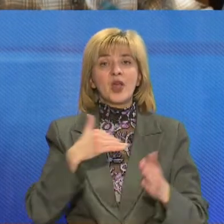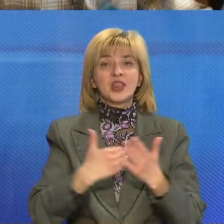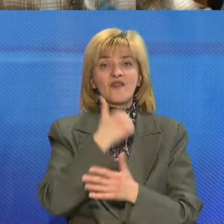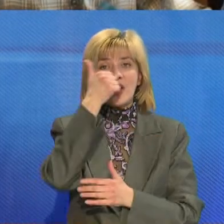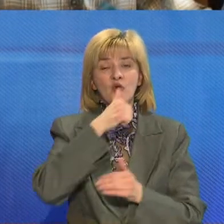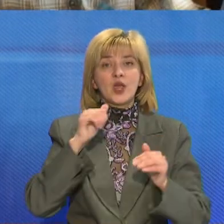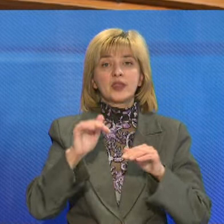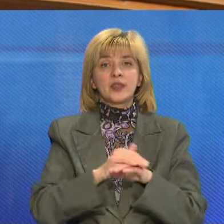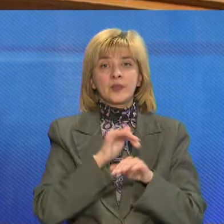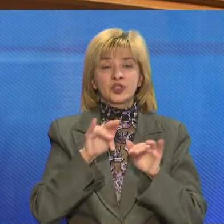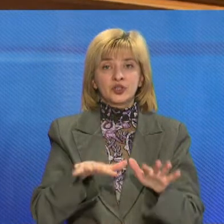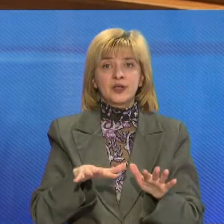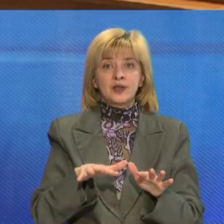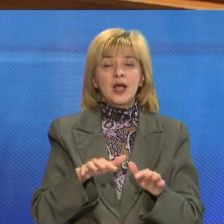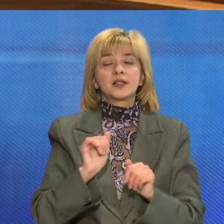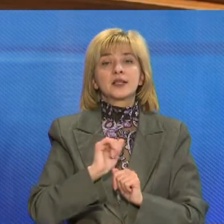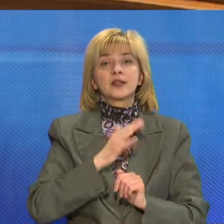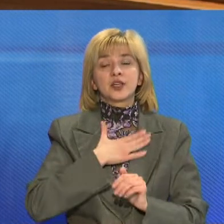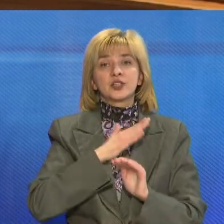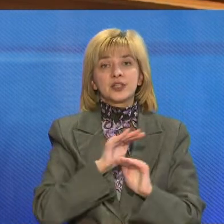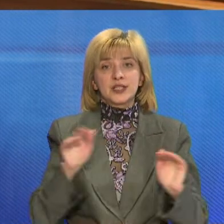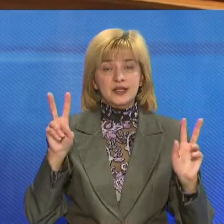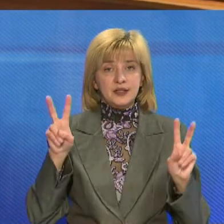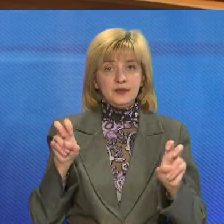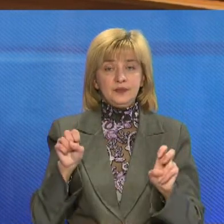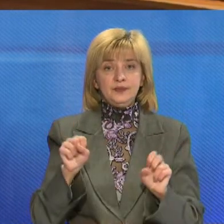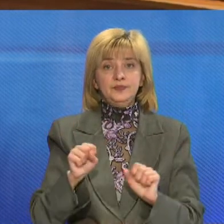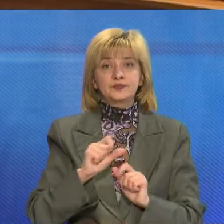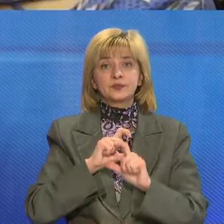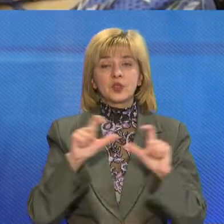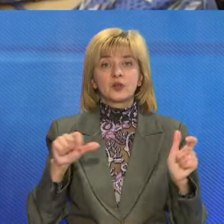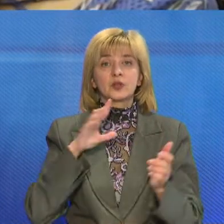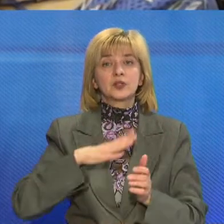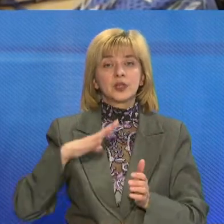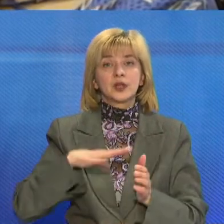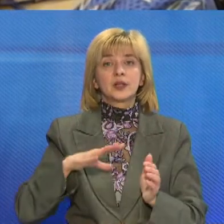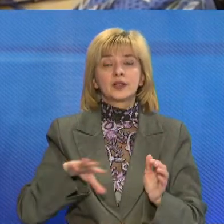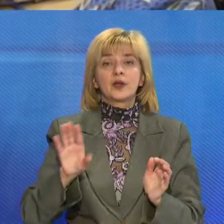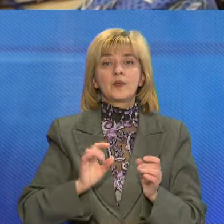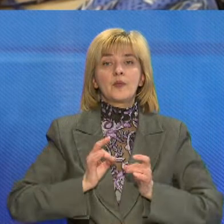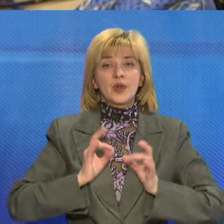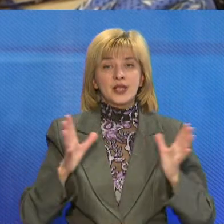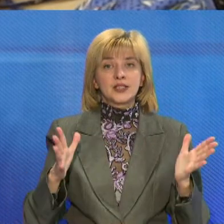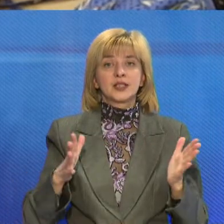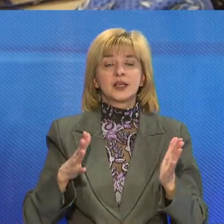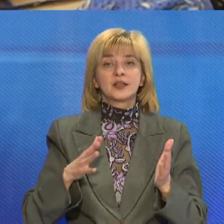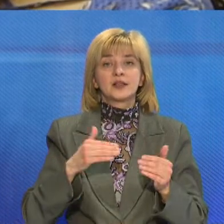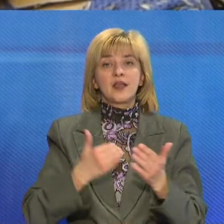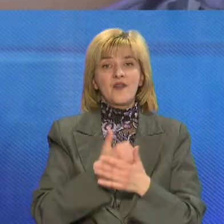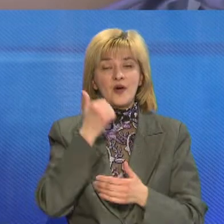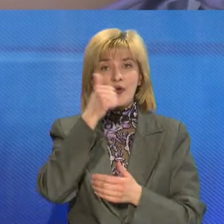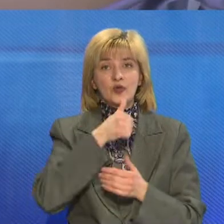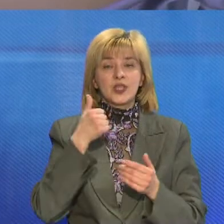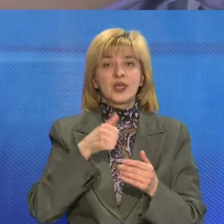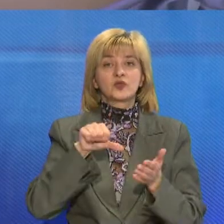новогодняя доброчинная акция «Наши дети». Школьников чакали ранішники и программу с уделом головных героев новогодних святов, Деда Мороза и